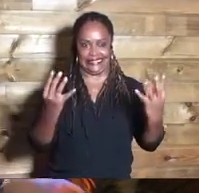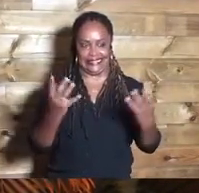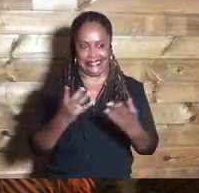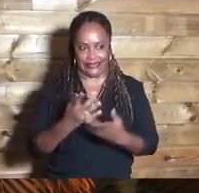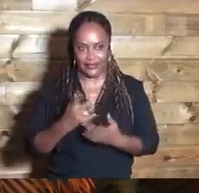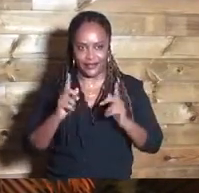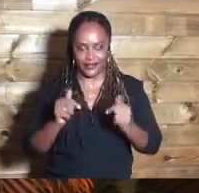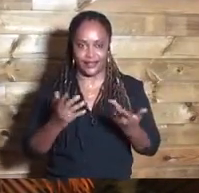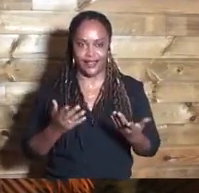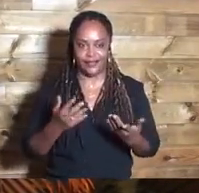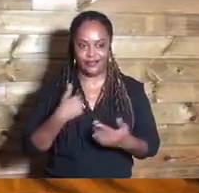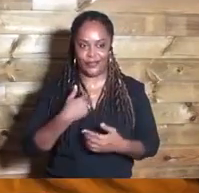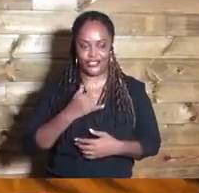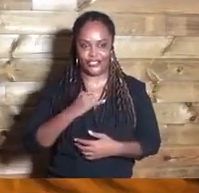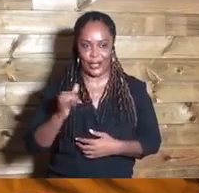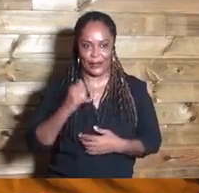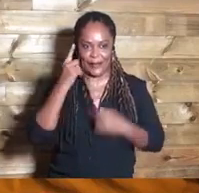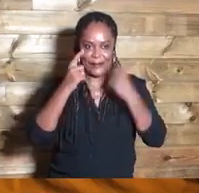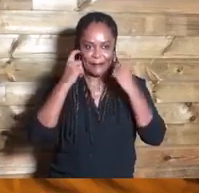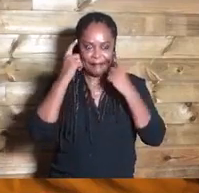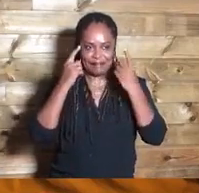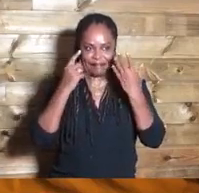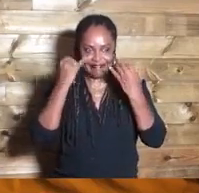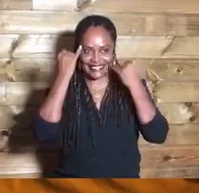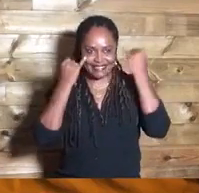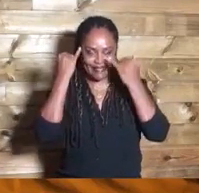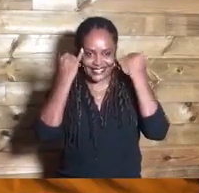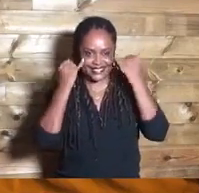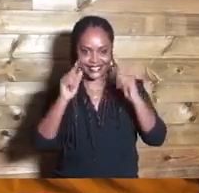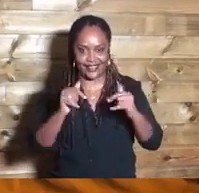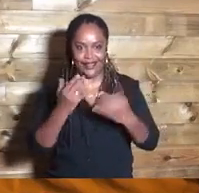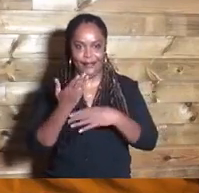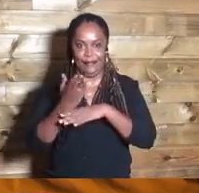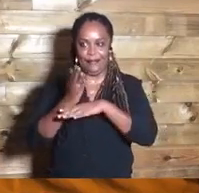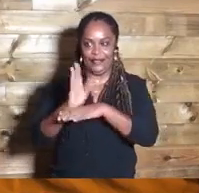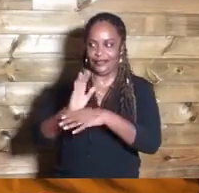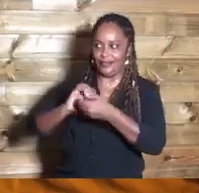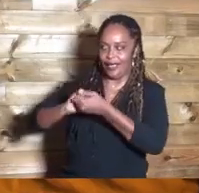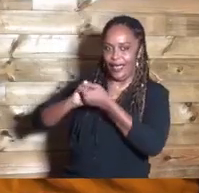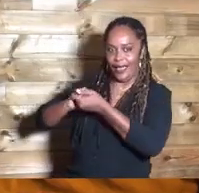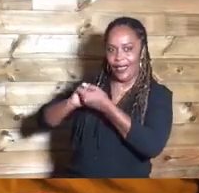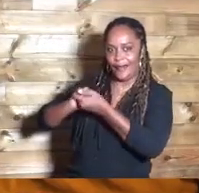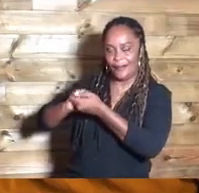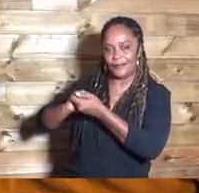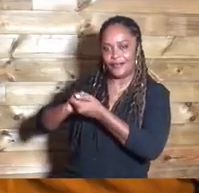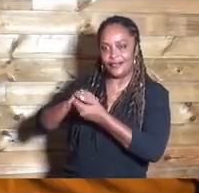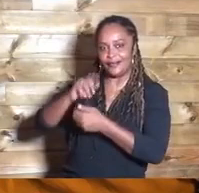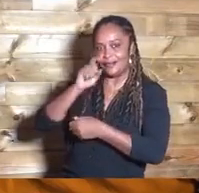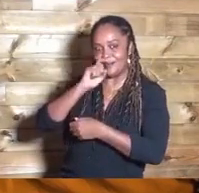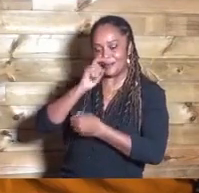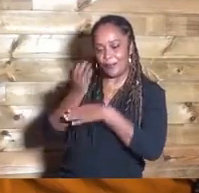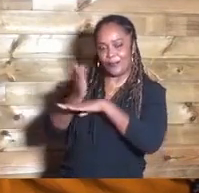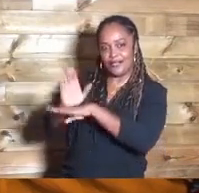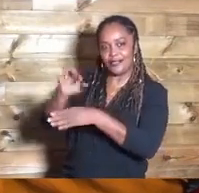faire une intervention pour mon ami Ronald se présentant aux élections. Parce que